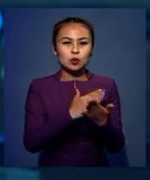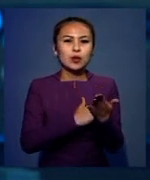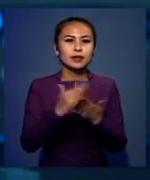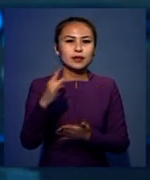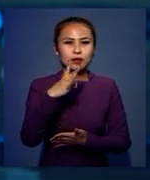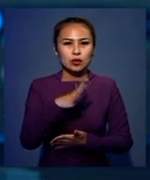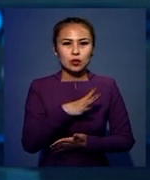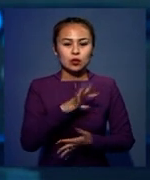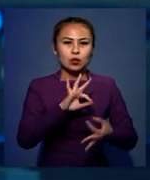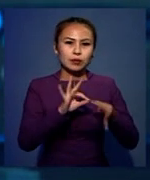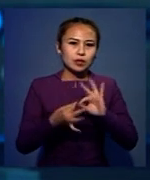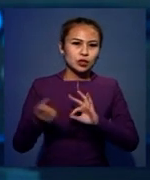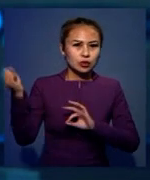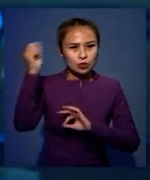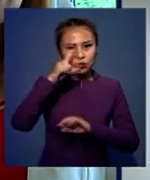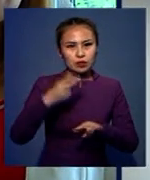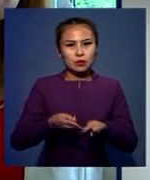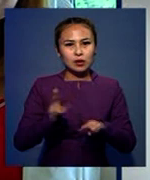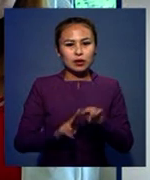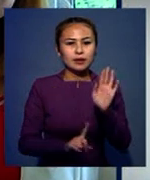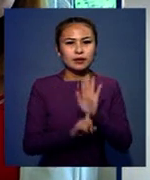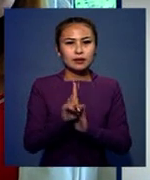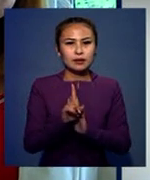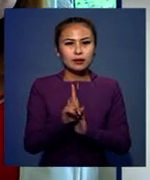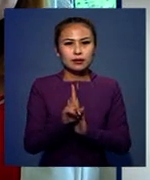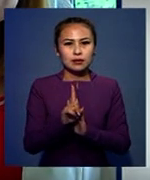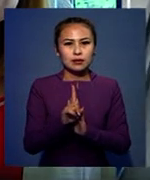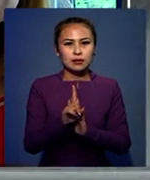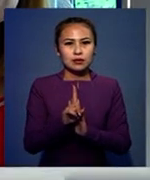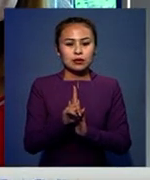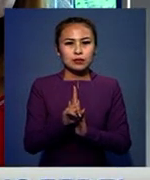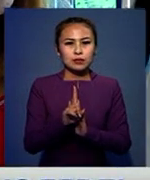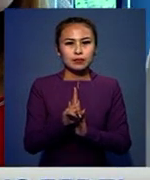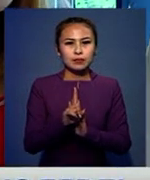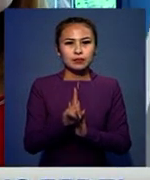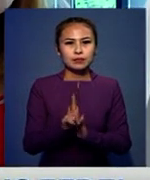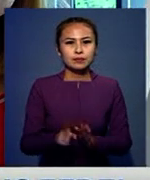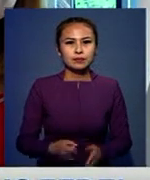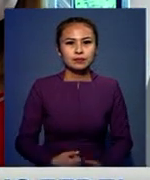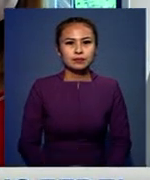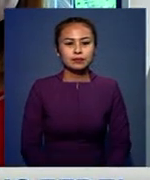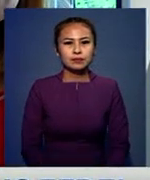белсенділігі жоғары деңгейде. Толығырақ меншікті тілшіміз Меруерт Қанағаттар қатысын. Меруерт, сөз кезегі өзіңізде.